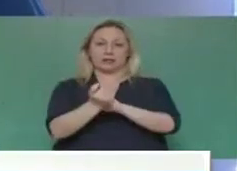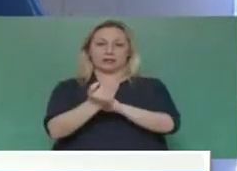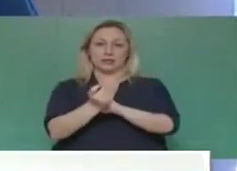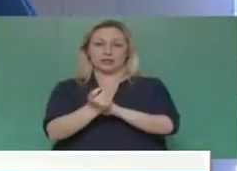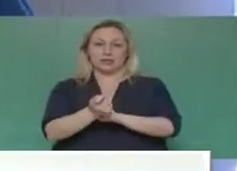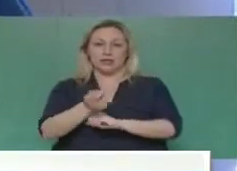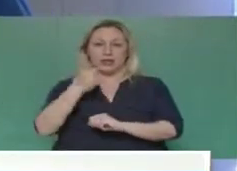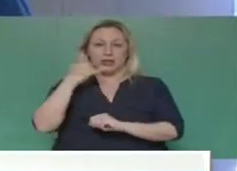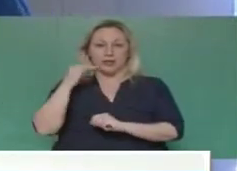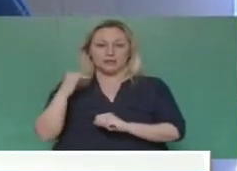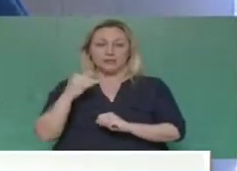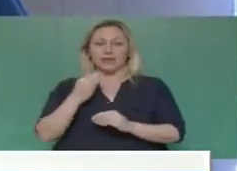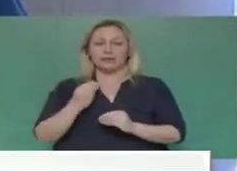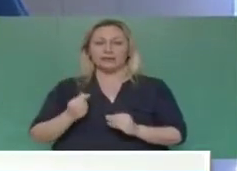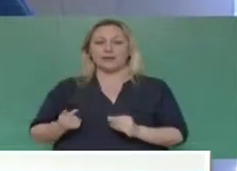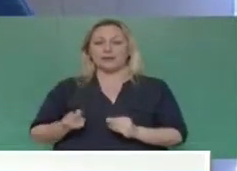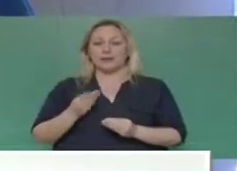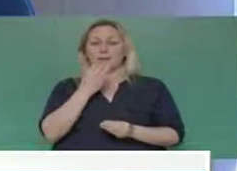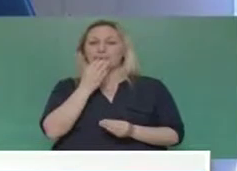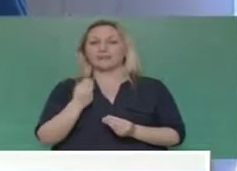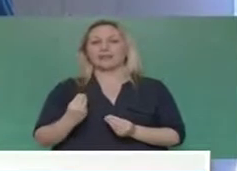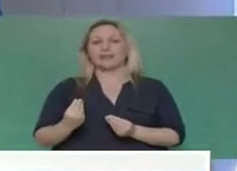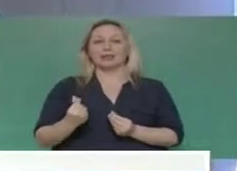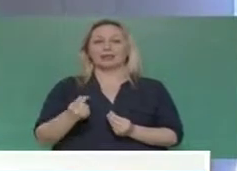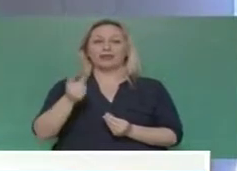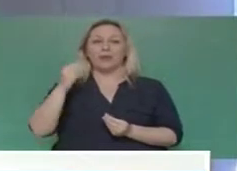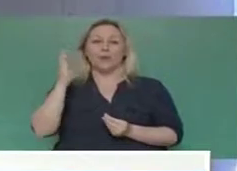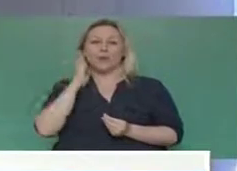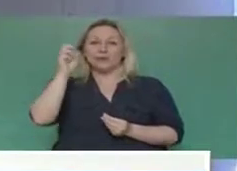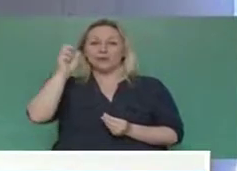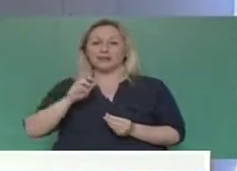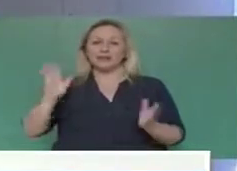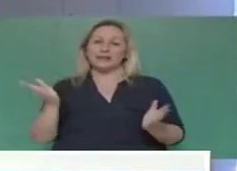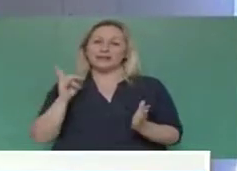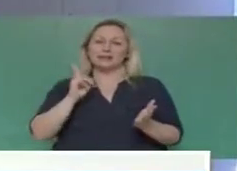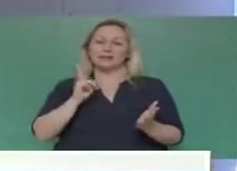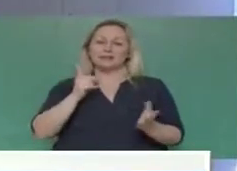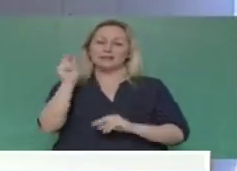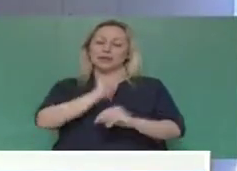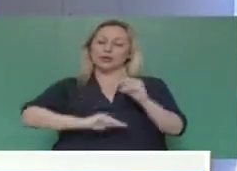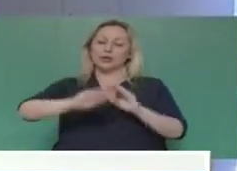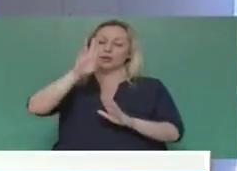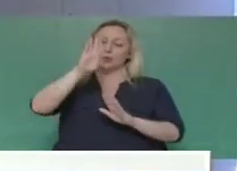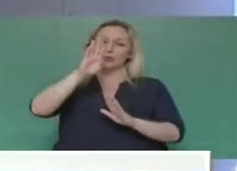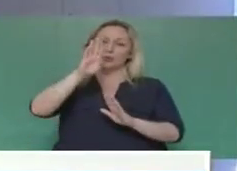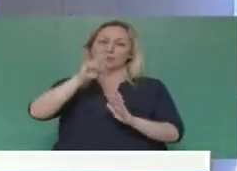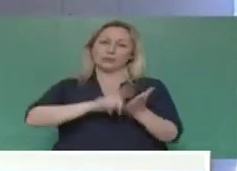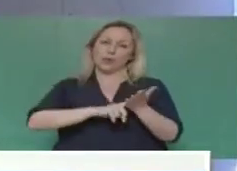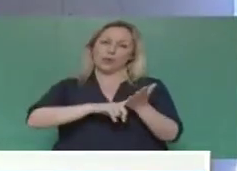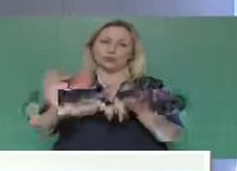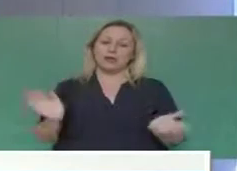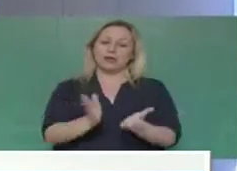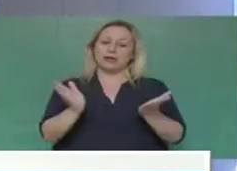αυτό που χαμηλά, γλυκά, το σφύριξε έτσι με χαμηλούς τόνους ο κύριος Δήμαρχος. Εντάξει, ο εκλογικός νόμος να τον περάσουμε κάπως, κάνοντας, θα πω